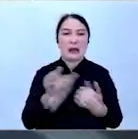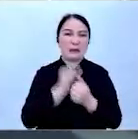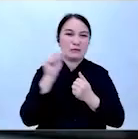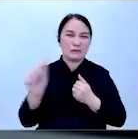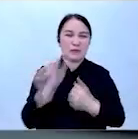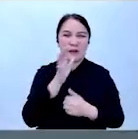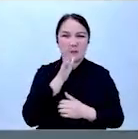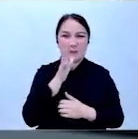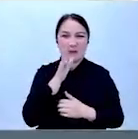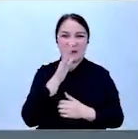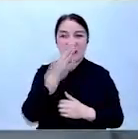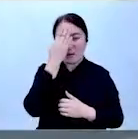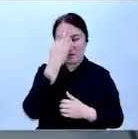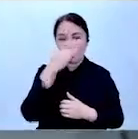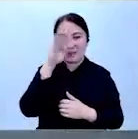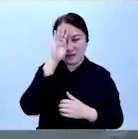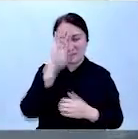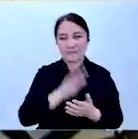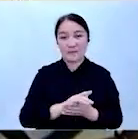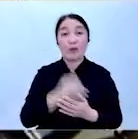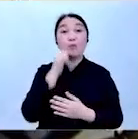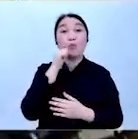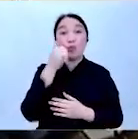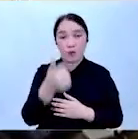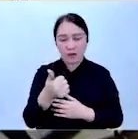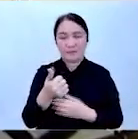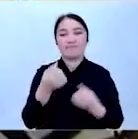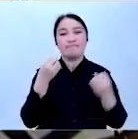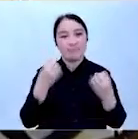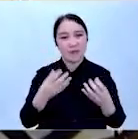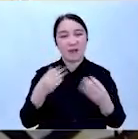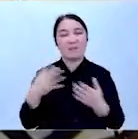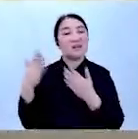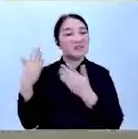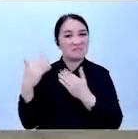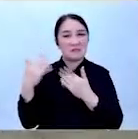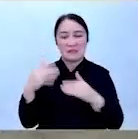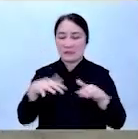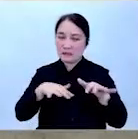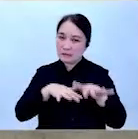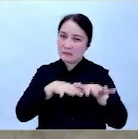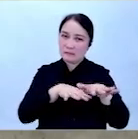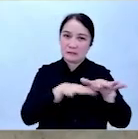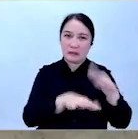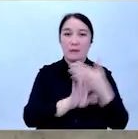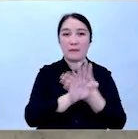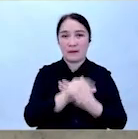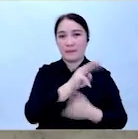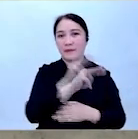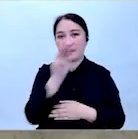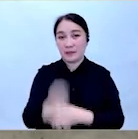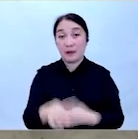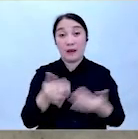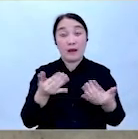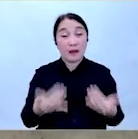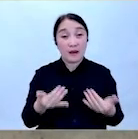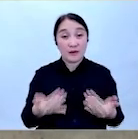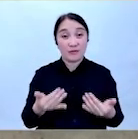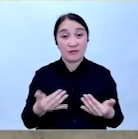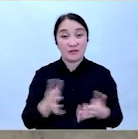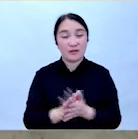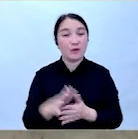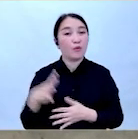SLEX, bukas ang inaasahang dagsa ng mga motorista na pabalik ng Maynila. Kaya ngayon pa lang naka-standby na ang mga